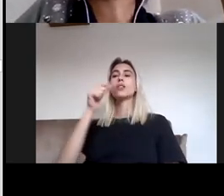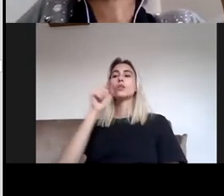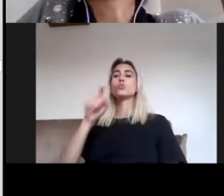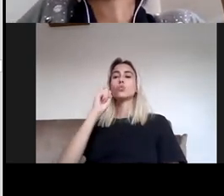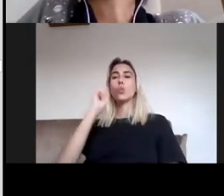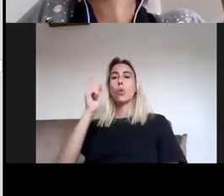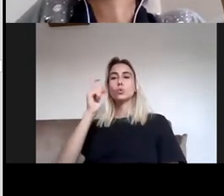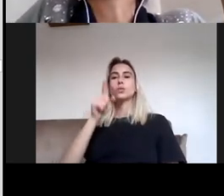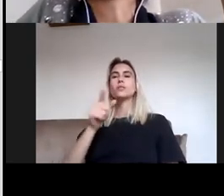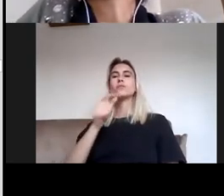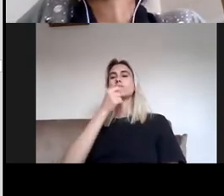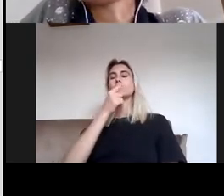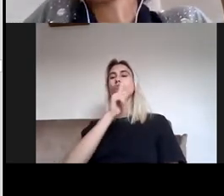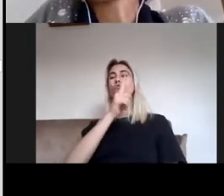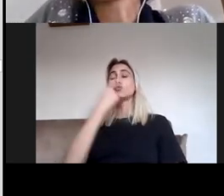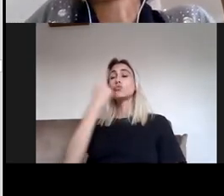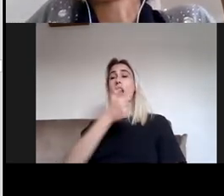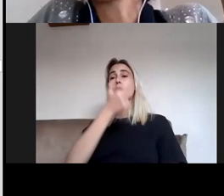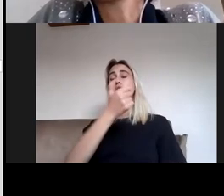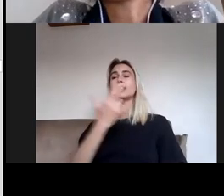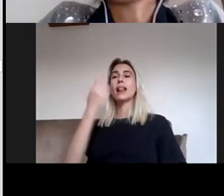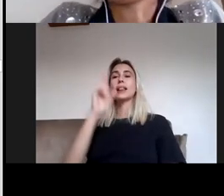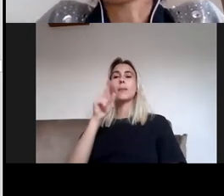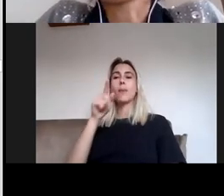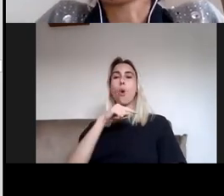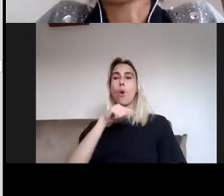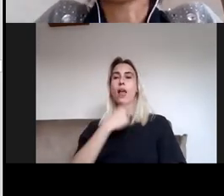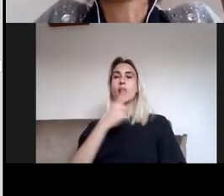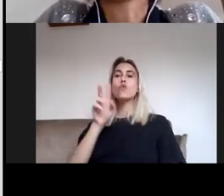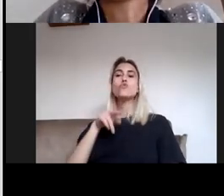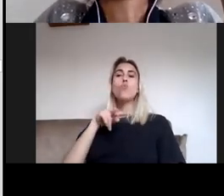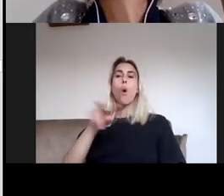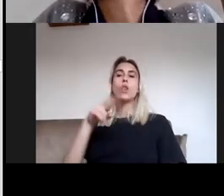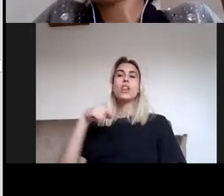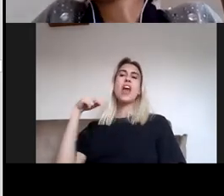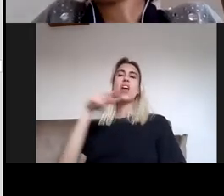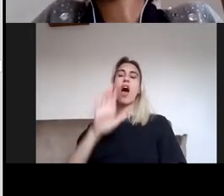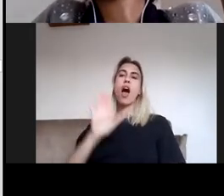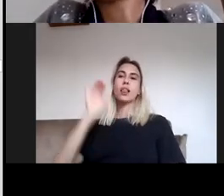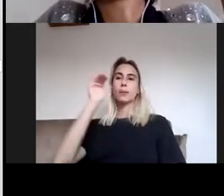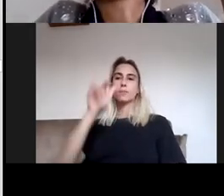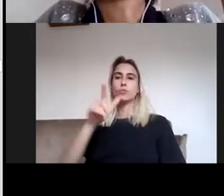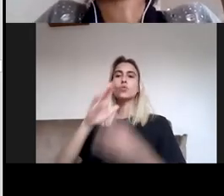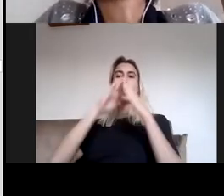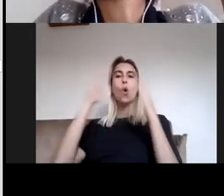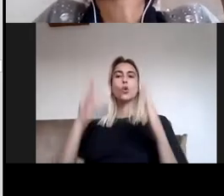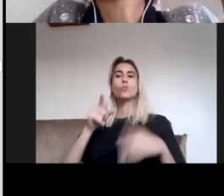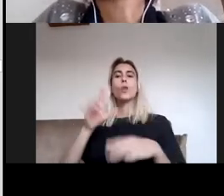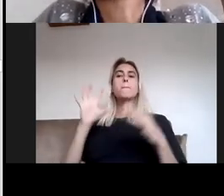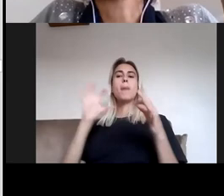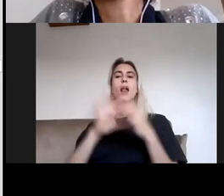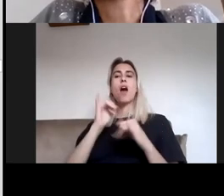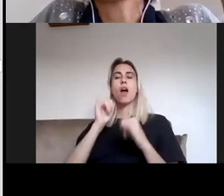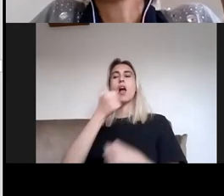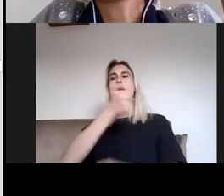%66.9-67 gibi bir oranda özellikle yollar ve yaya kaldırımlarından en çok sorun yaşadıklarını. Konutlar yine buna bağlı olarak yine